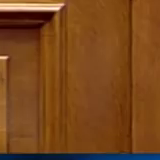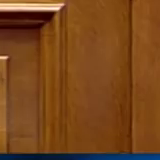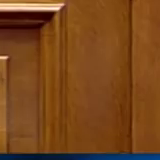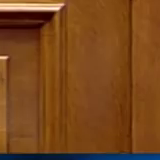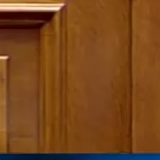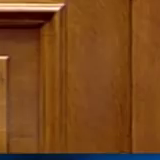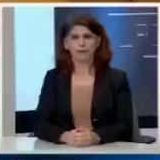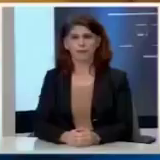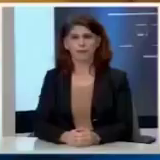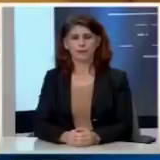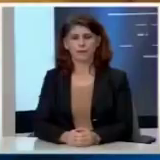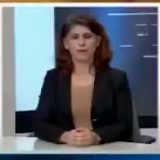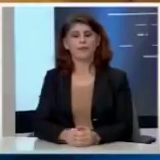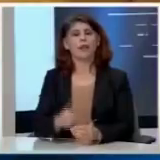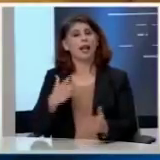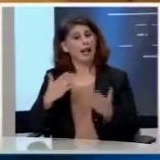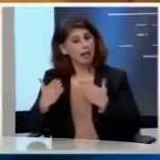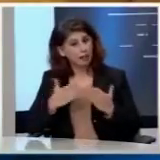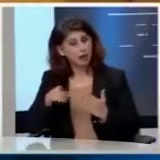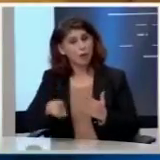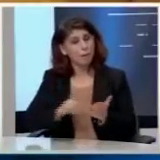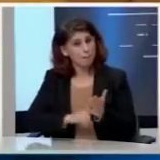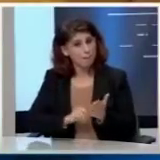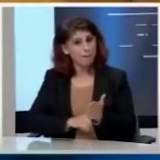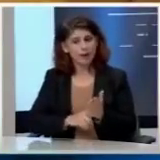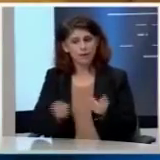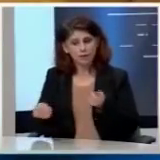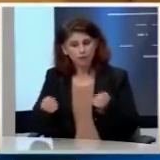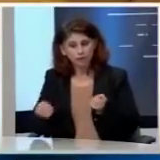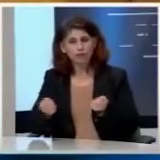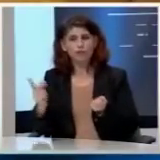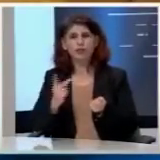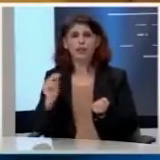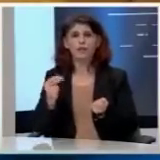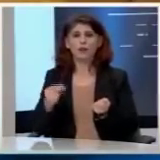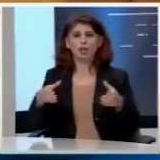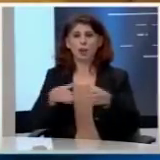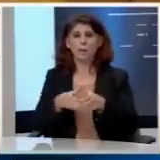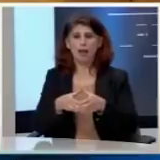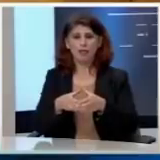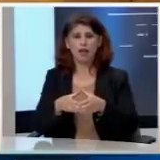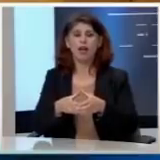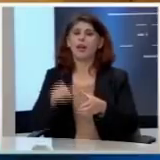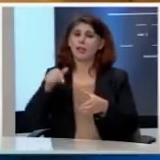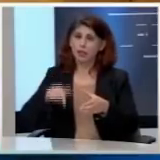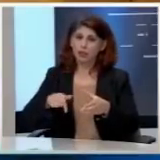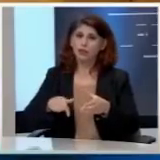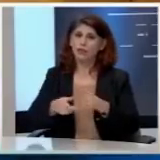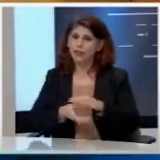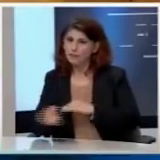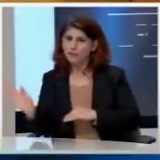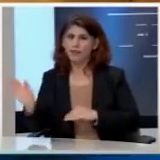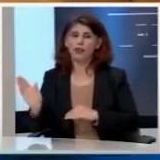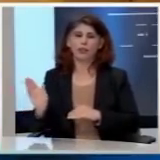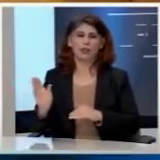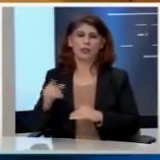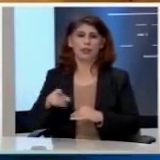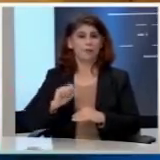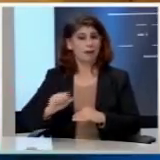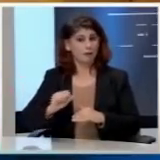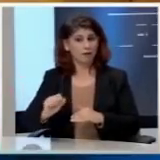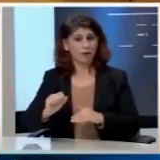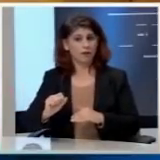βέβαια ότι πρέπει να κουμαντάρετε επίσης και την κοινοβουλευτική σας ομάδα και γι' αυτό το βράδυ θα αποχωρήσετε, γιατί υπάρχει ένας φόβος να